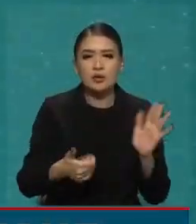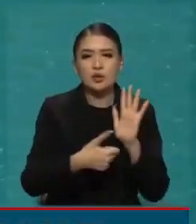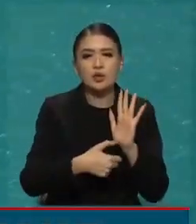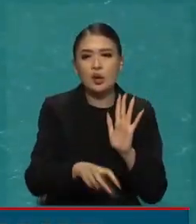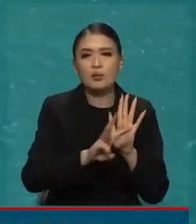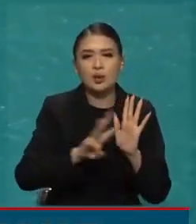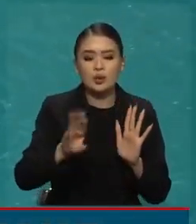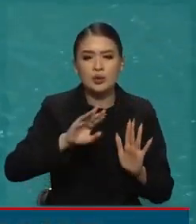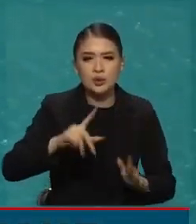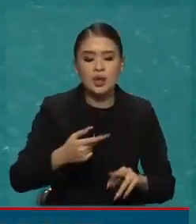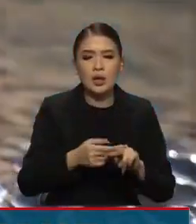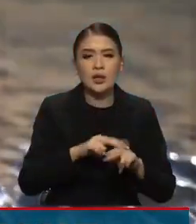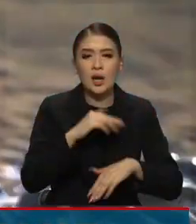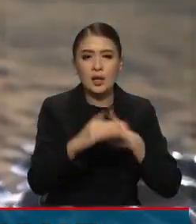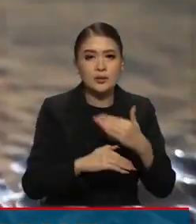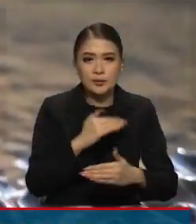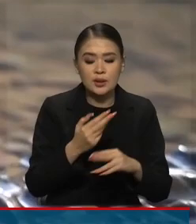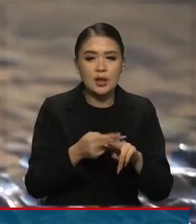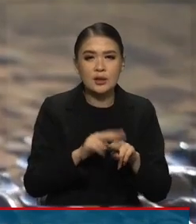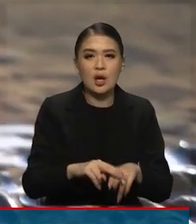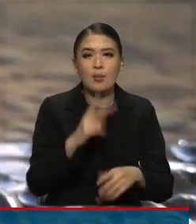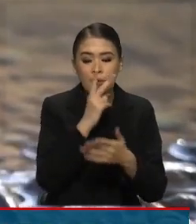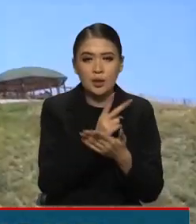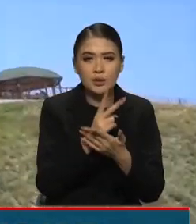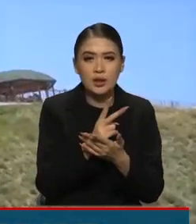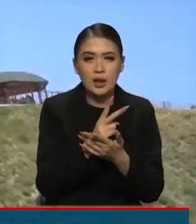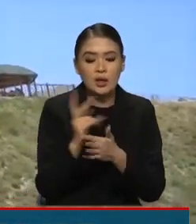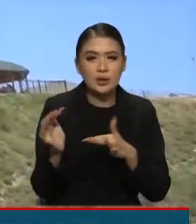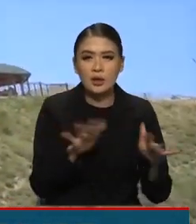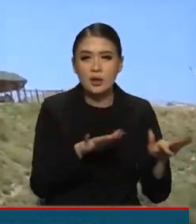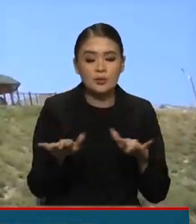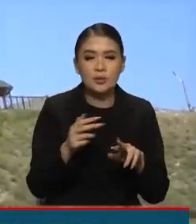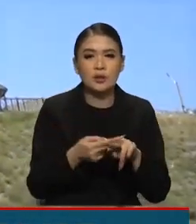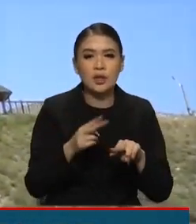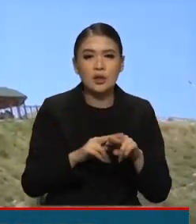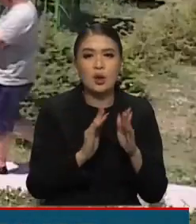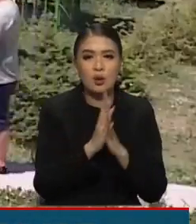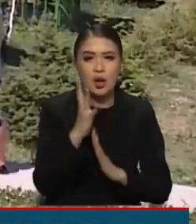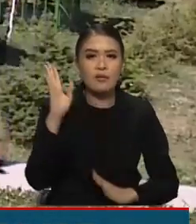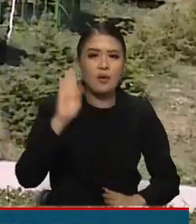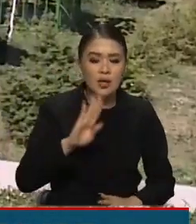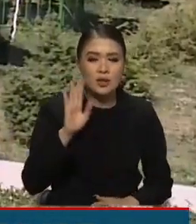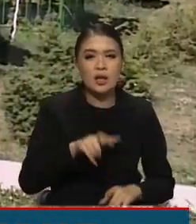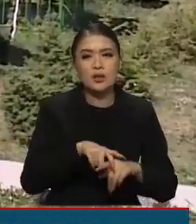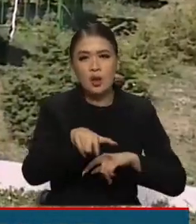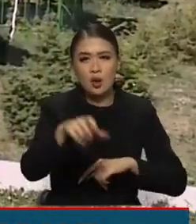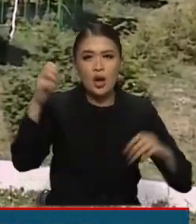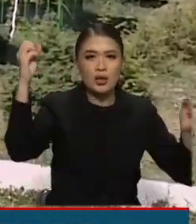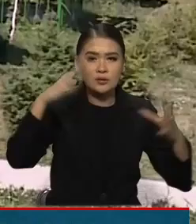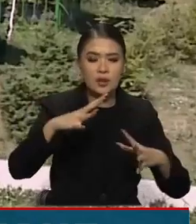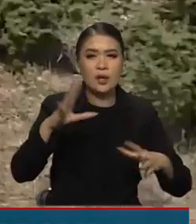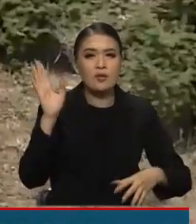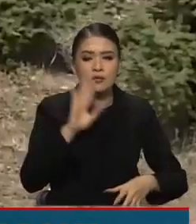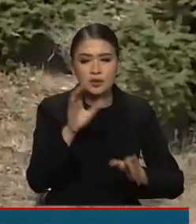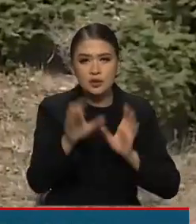миллионов тенге. Развитая инфраструктура играет ключевую роль в продвижении туристической отрасли. Вода, дороги, освещение и отопление –